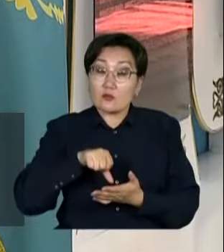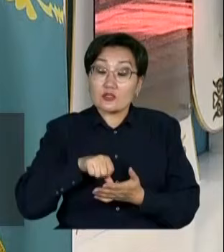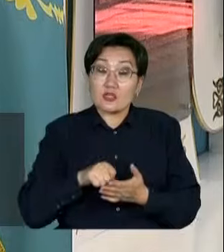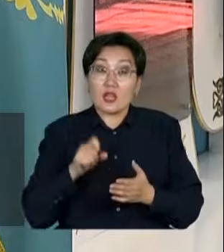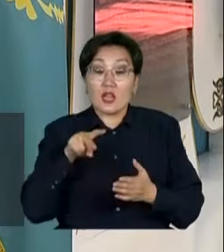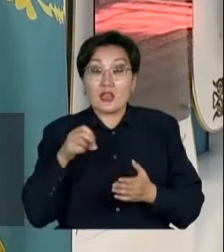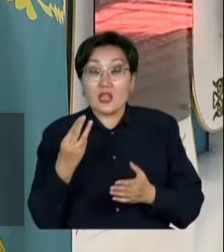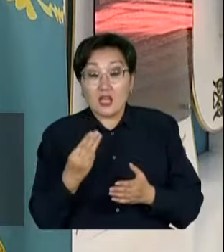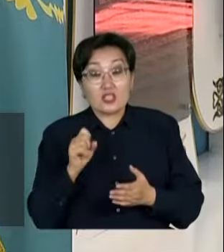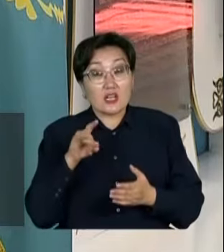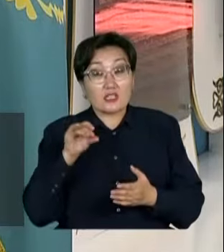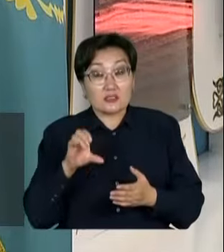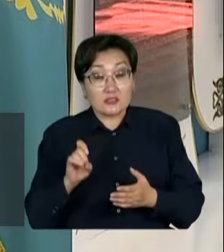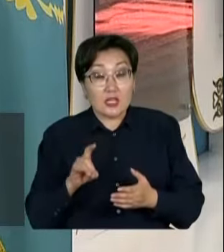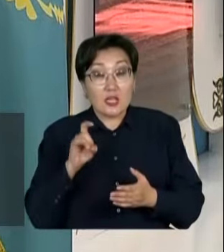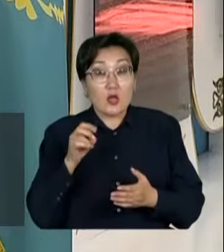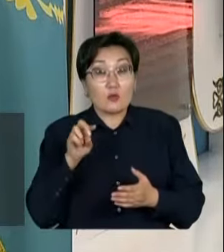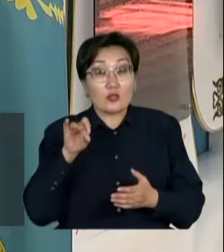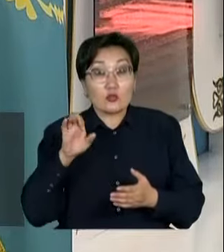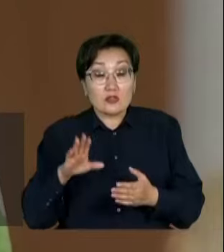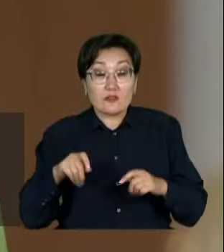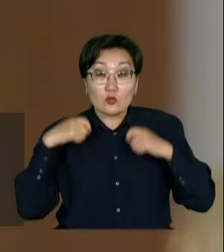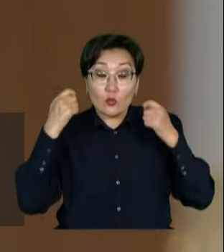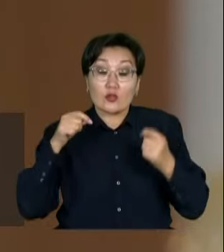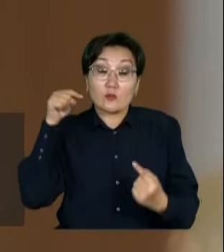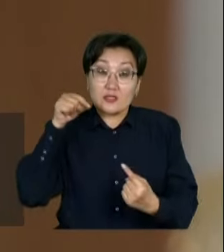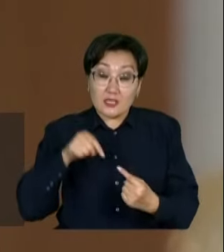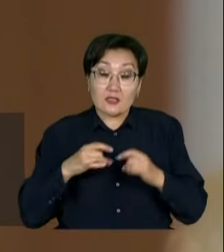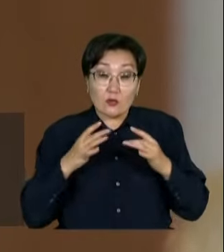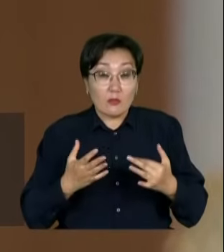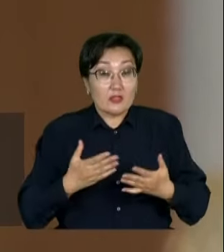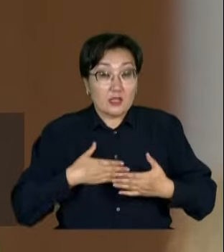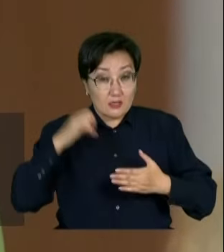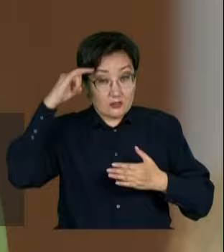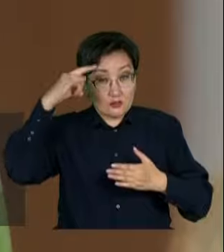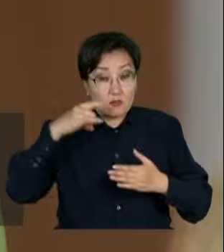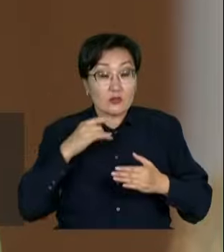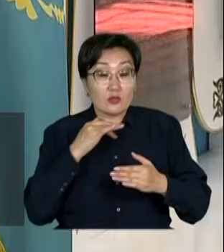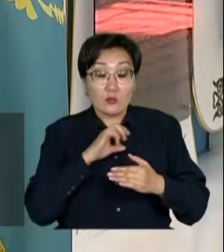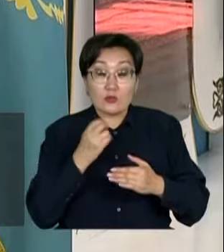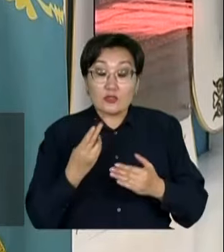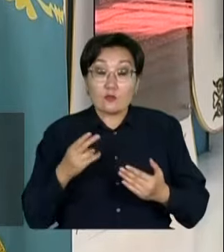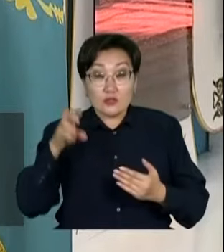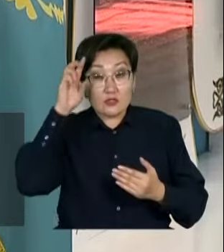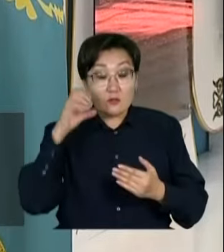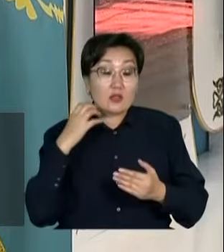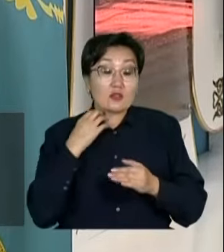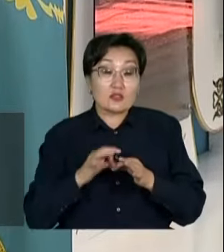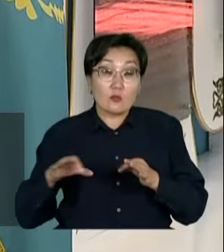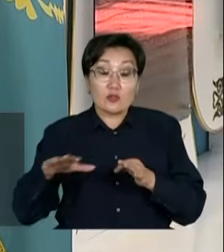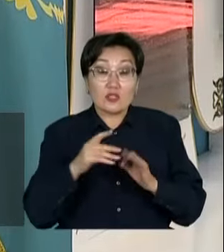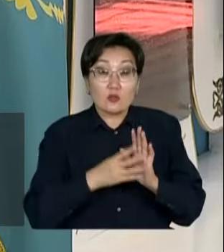алаш арысы Ахмет Байтұрсыновтың туған күнімен сәйкес келіп отыр бұл мереке. Біздің Қазақстан көп ұлтты мемлекет, біздің Қызылорда өңірінің